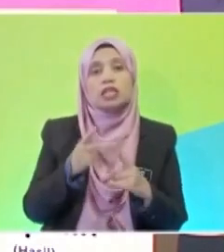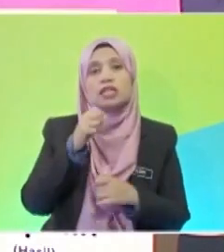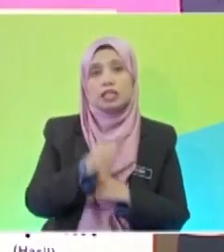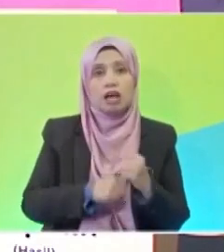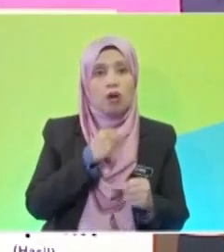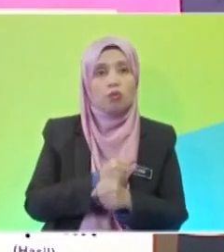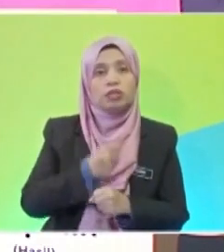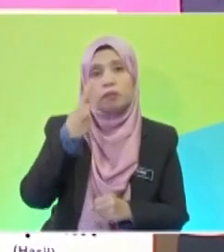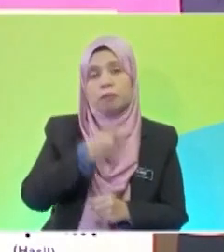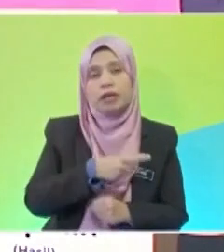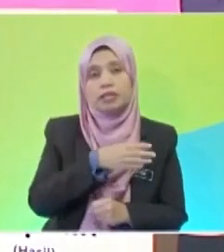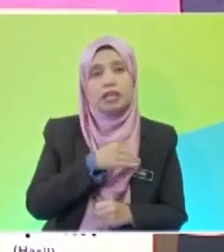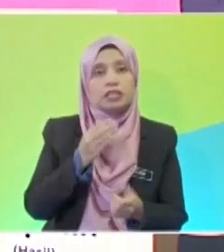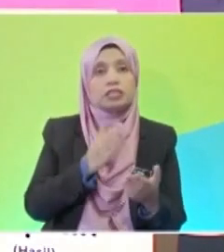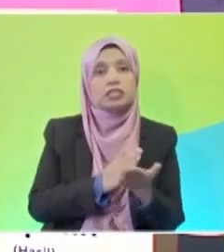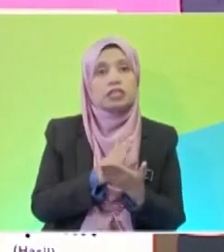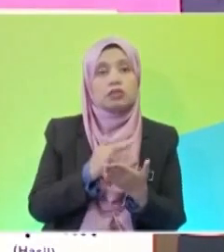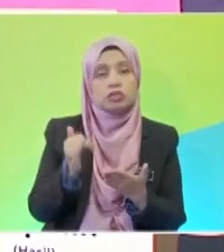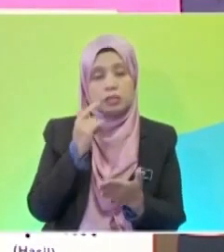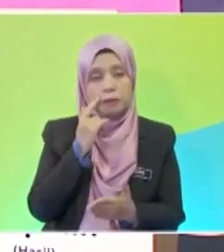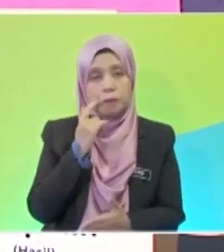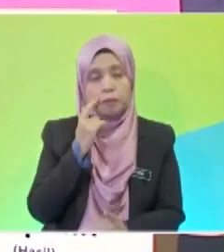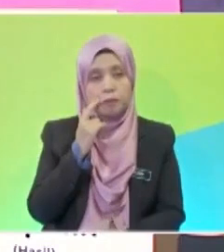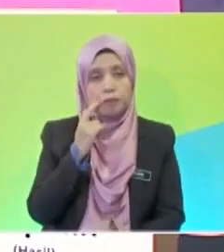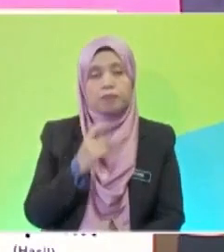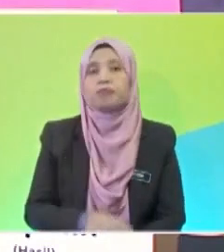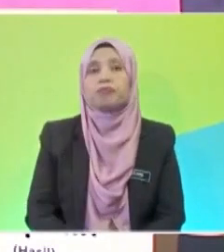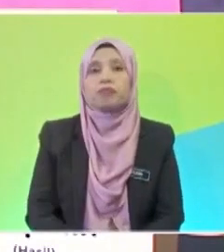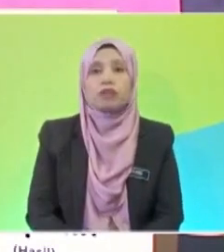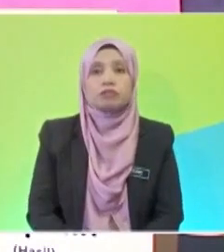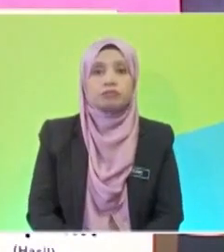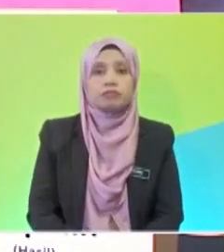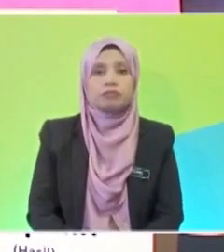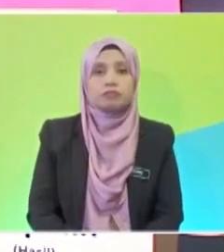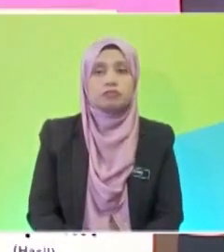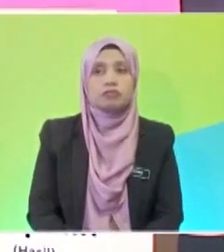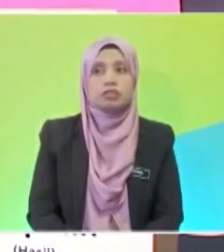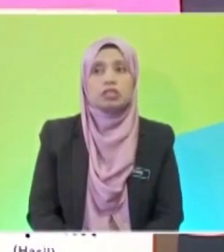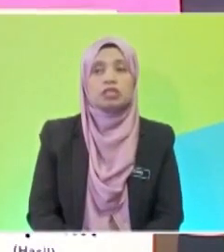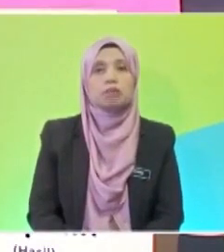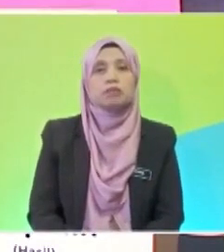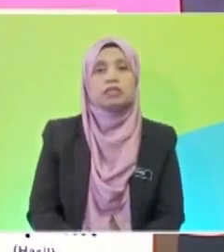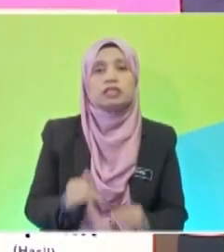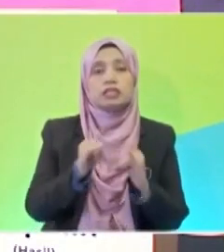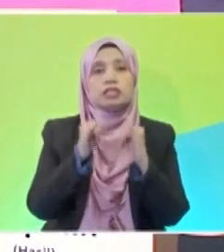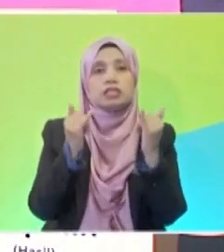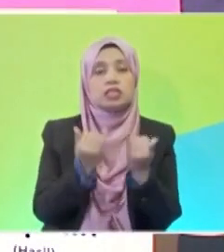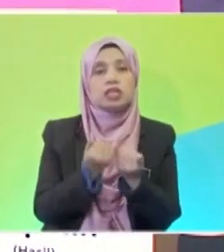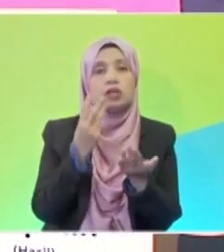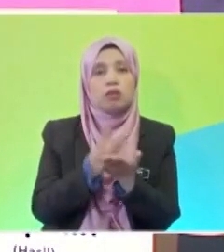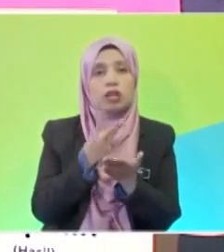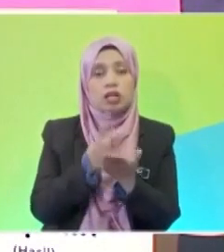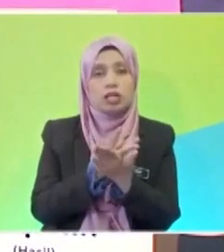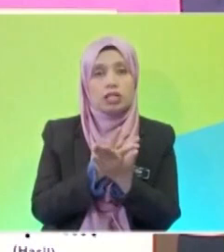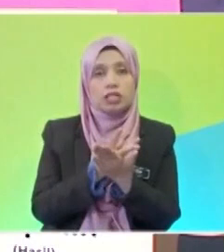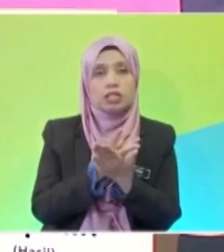kita kumpul dan seterusnya. Okey, boleh semua murid-murid? Boleh cikgu. Okey, cikgu tunjuk dalam penyata kewangan di mana dia berada dekat belanja,